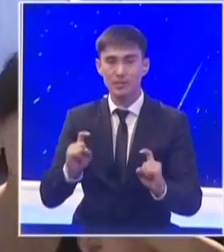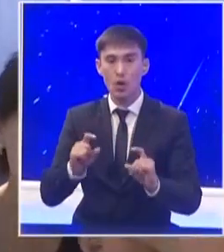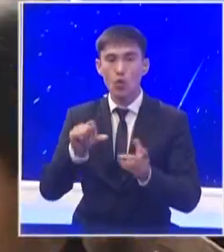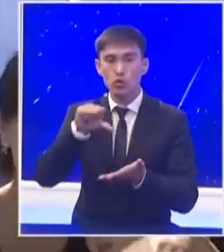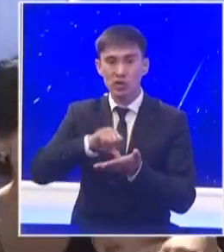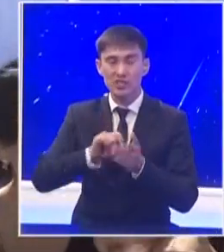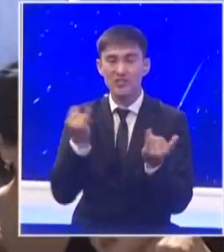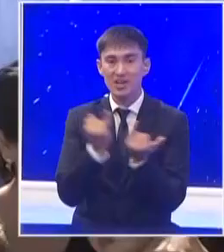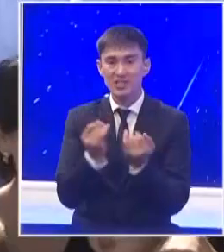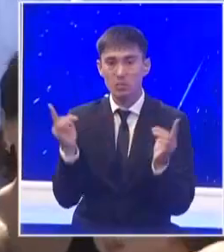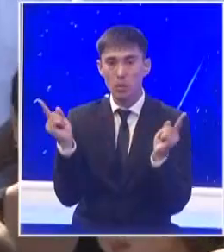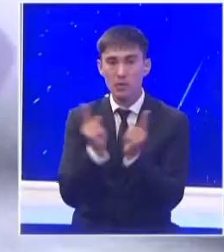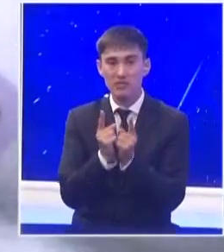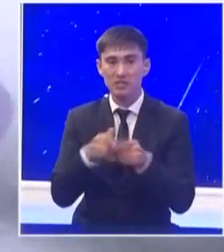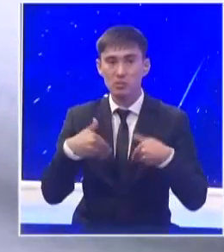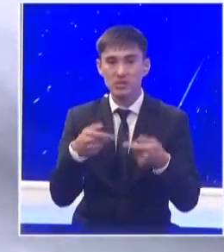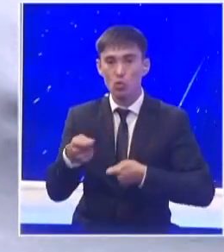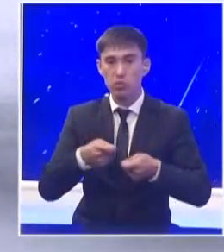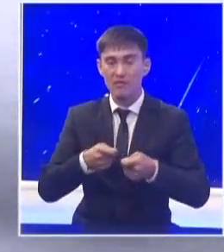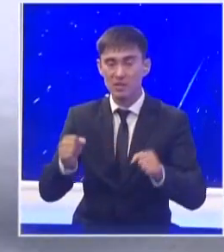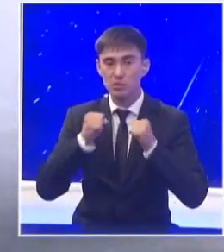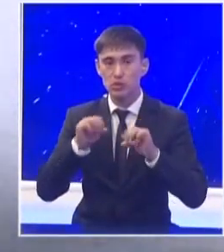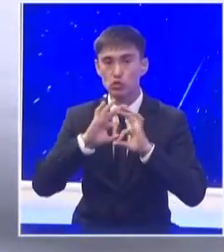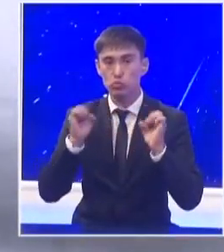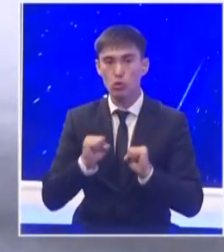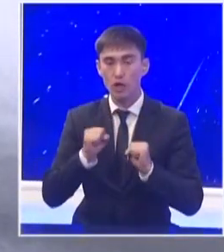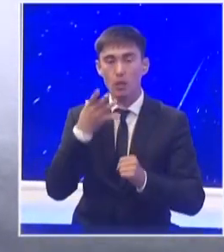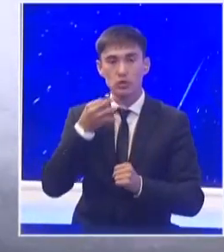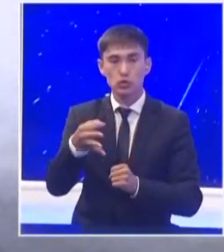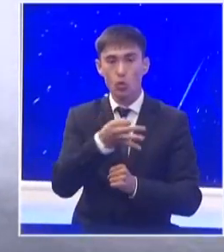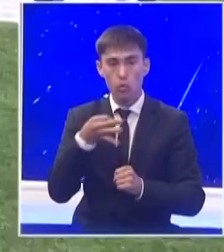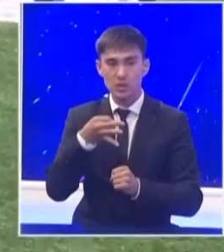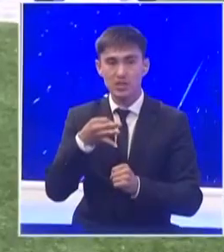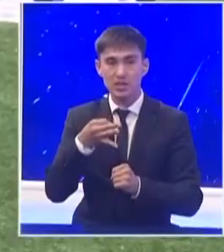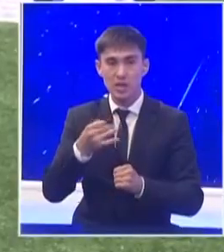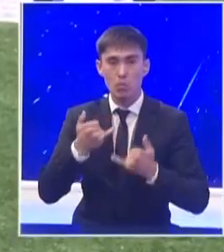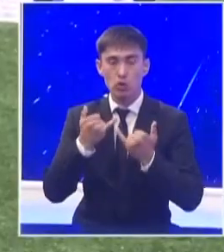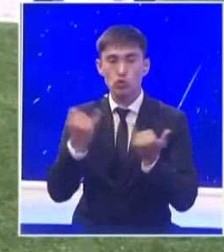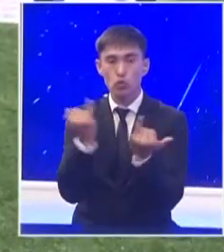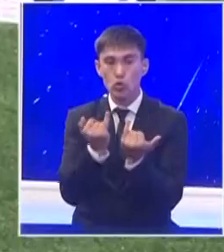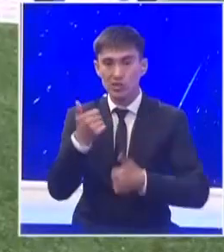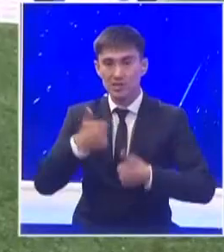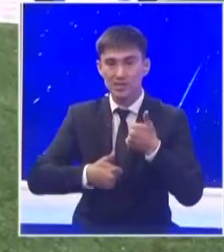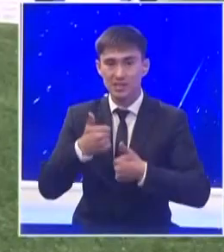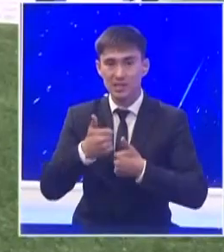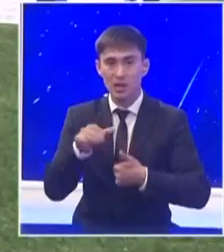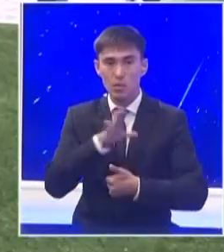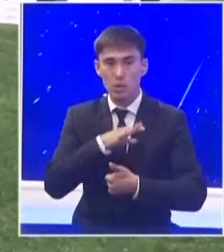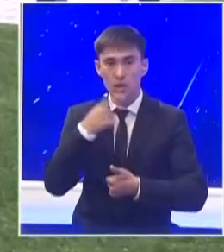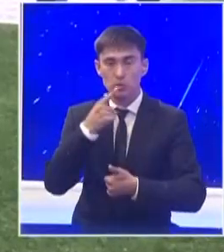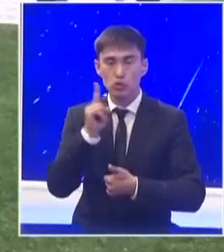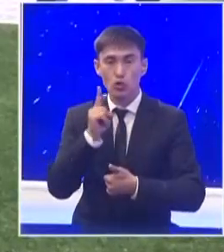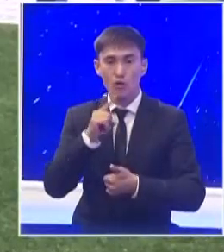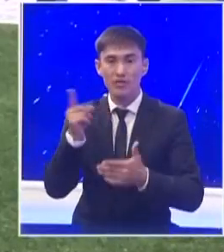гостей поприветствовали представители Управления физкультуры и спорта Алматинской области и почетные гости состязания. Было отмечено, что